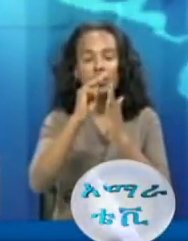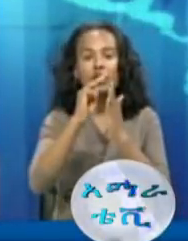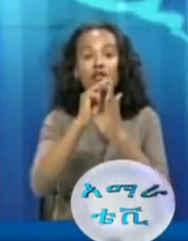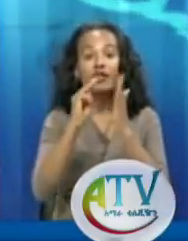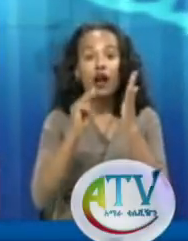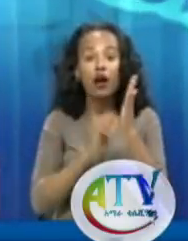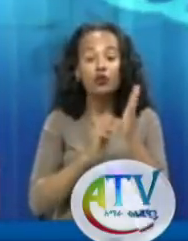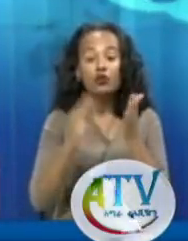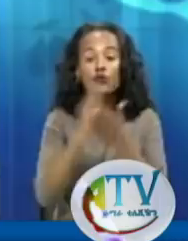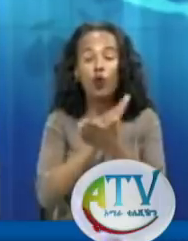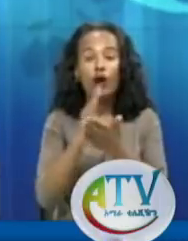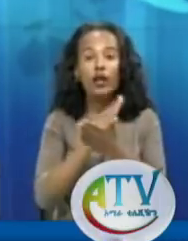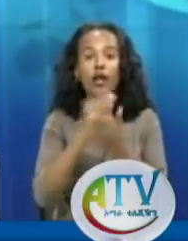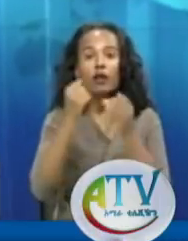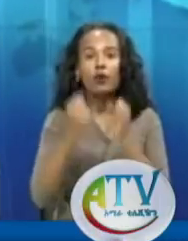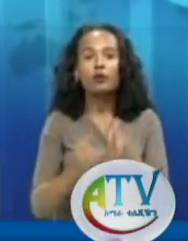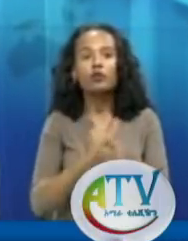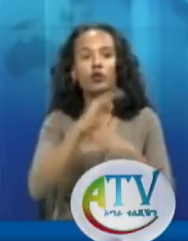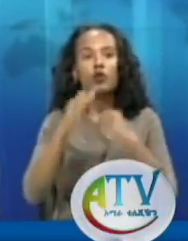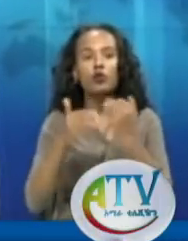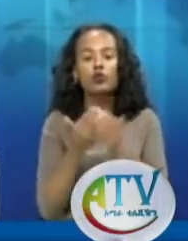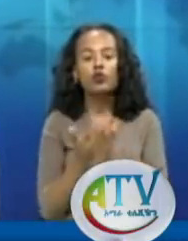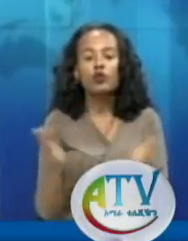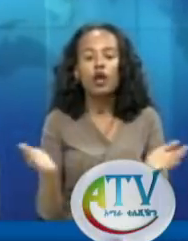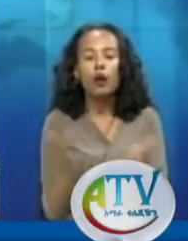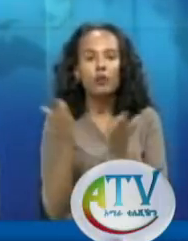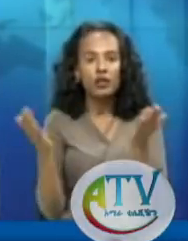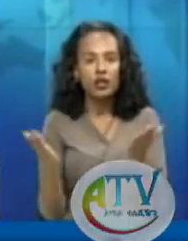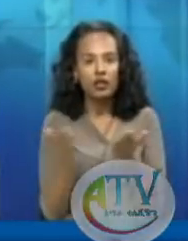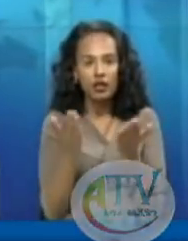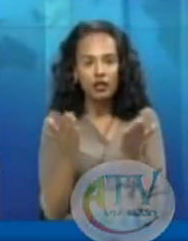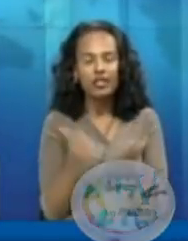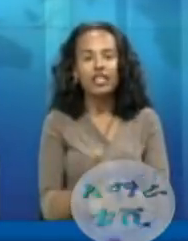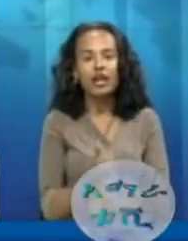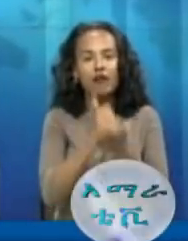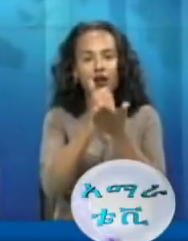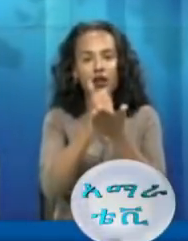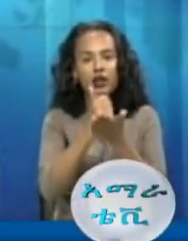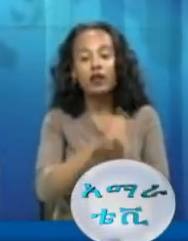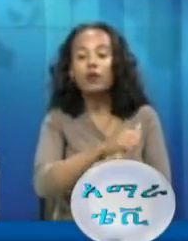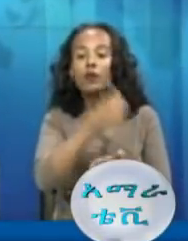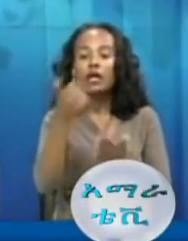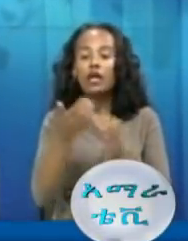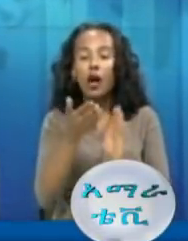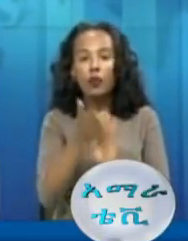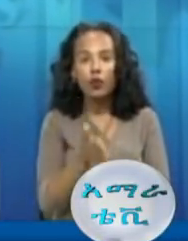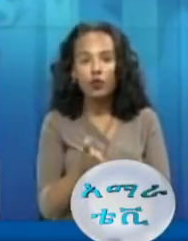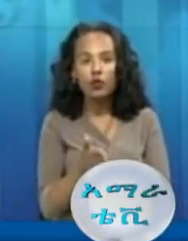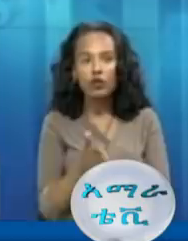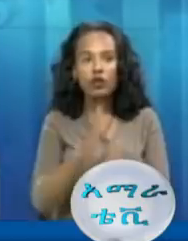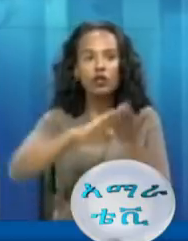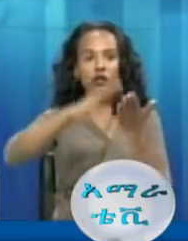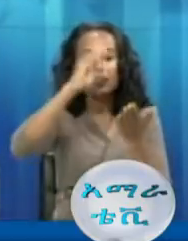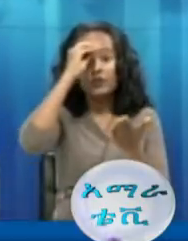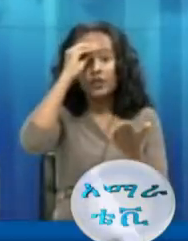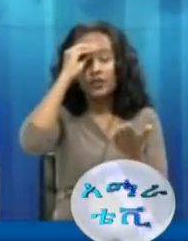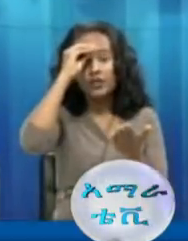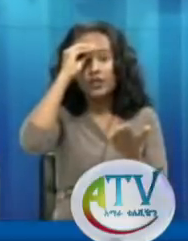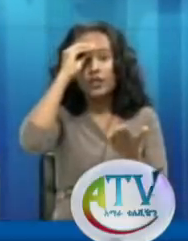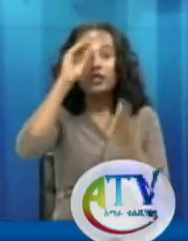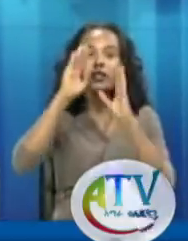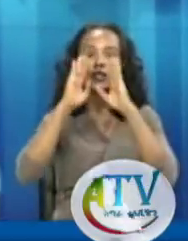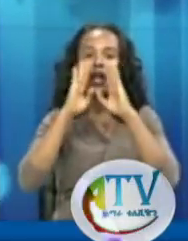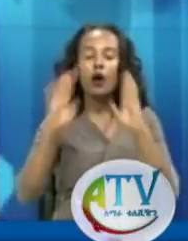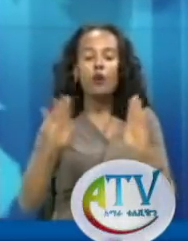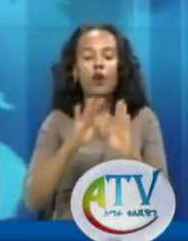ተዋንያንን በሚችለው ሁሉ ያበረታታል፣ ይደግፋል። በሌላ በኩል የትምህርትን